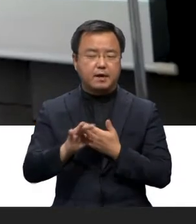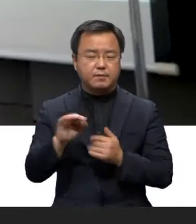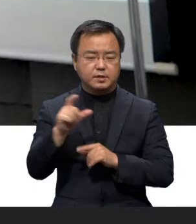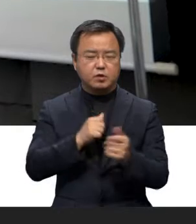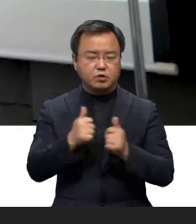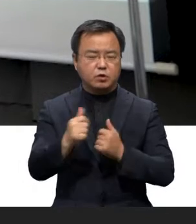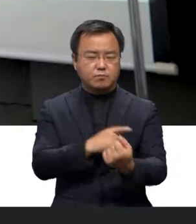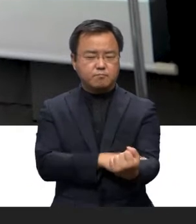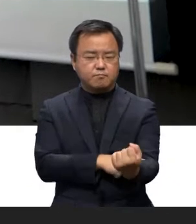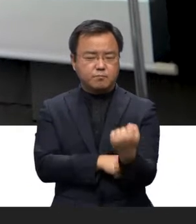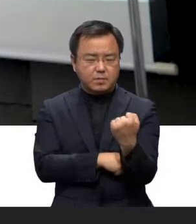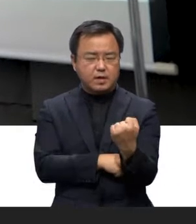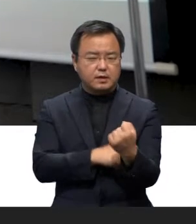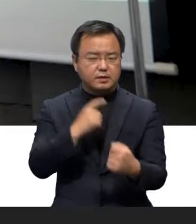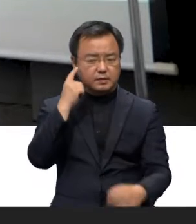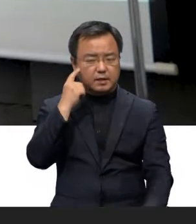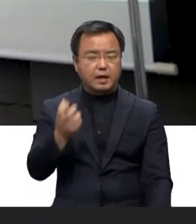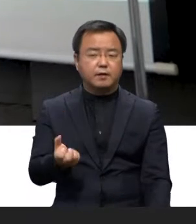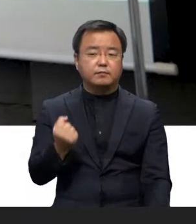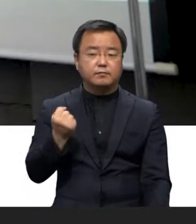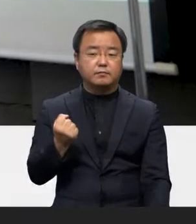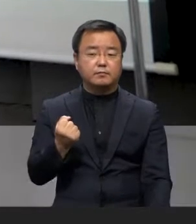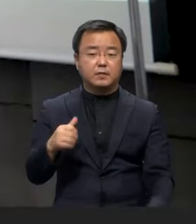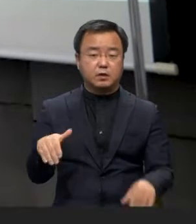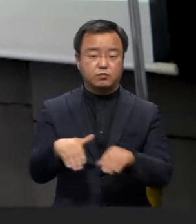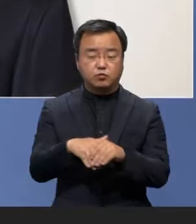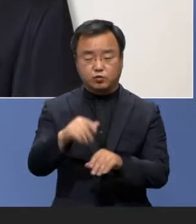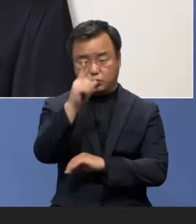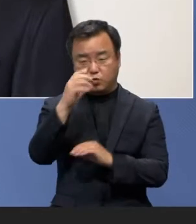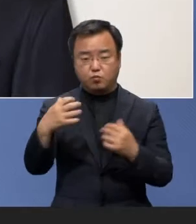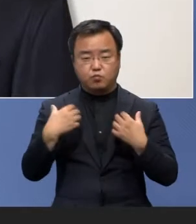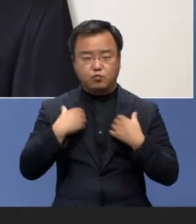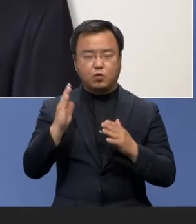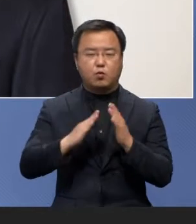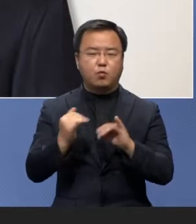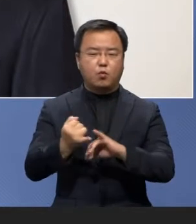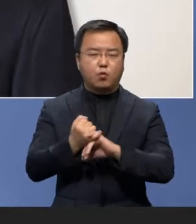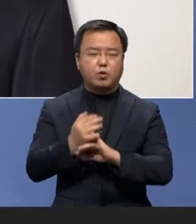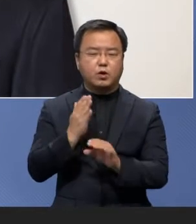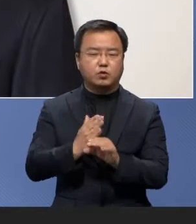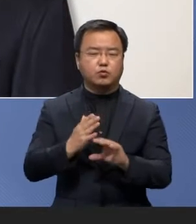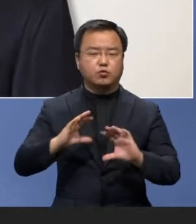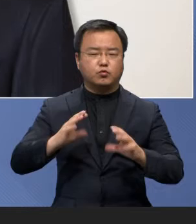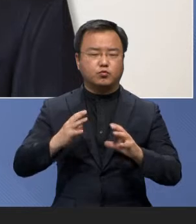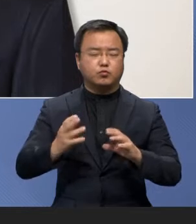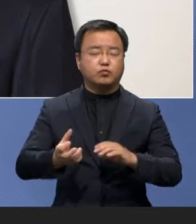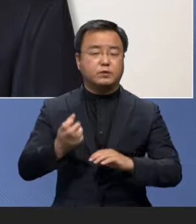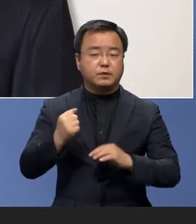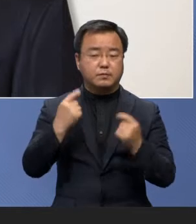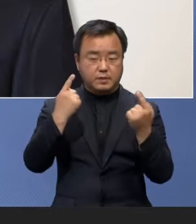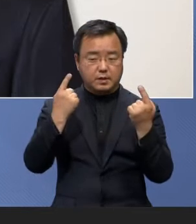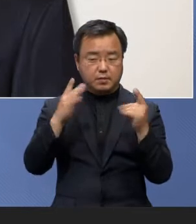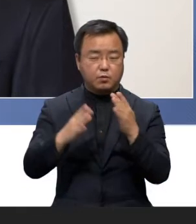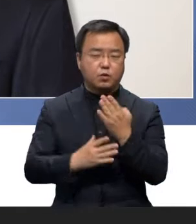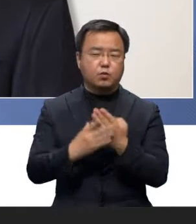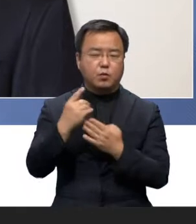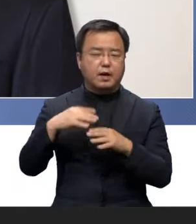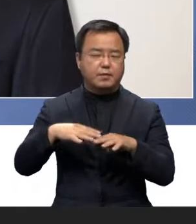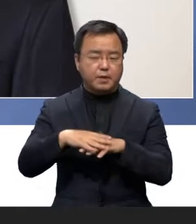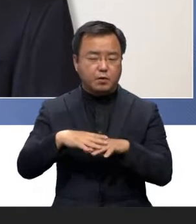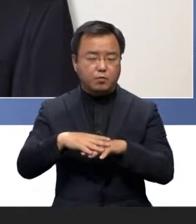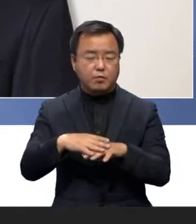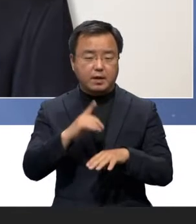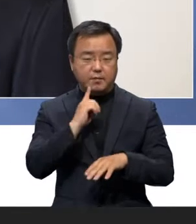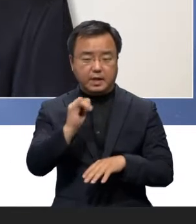생각을 했습니다. 네. 문재인 정부 공약 중에 국공립대 통합 네트워크라는 것도 있었는데요. 이번에 다시금 불을